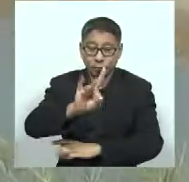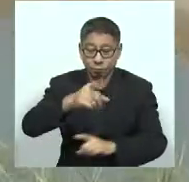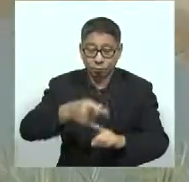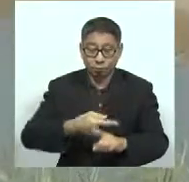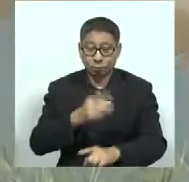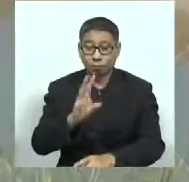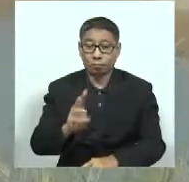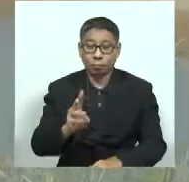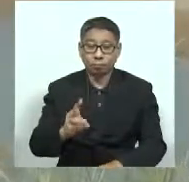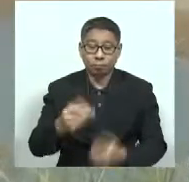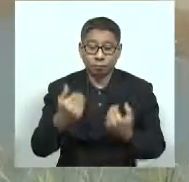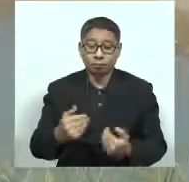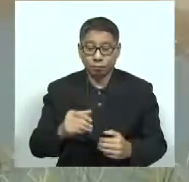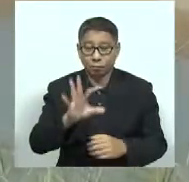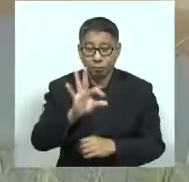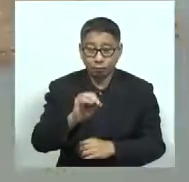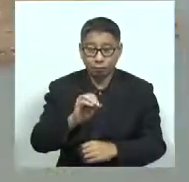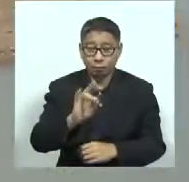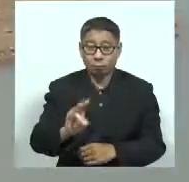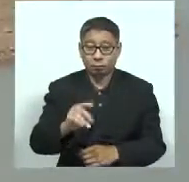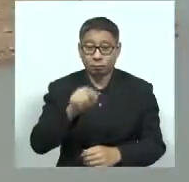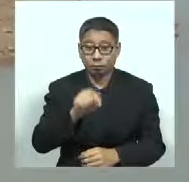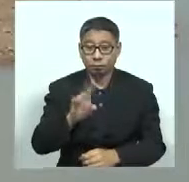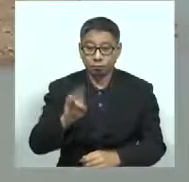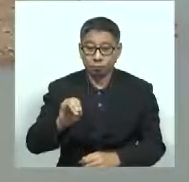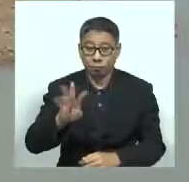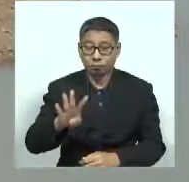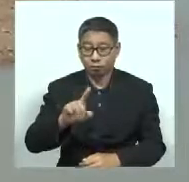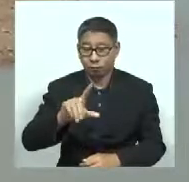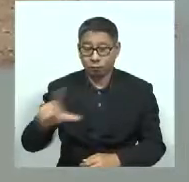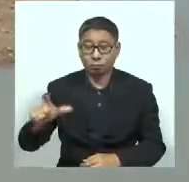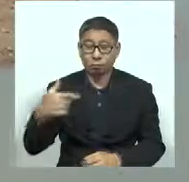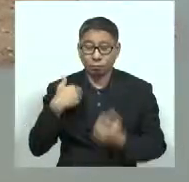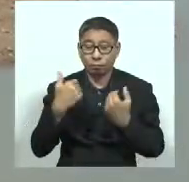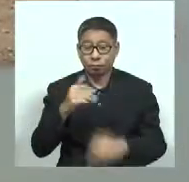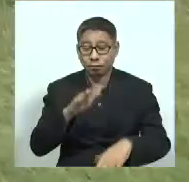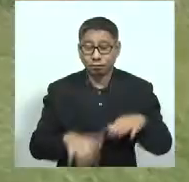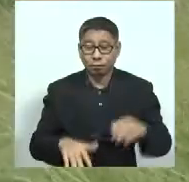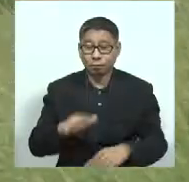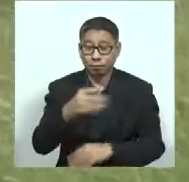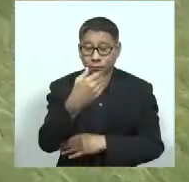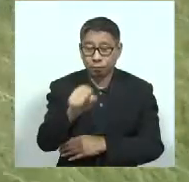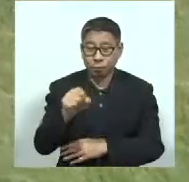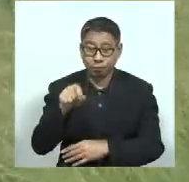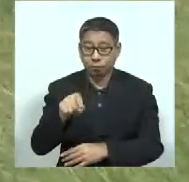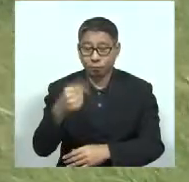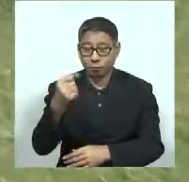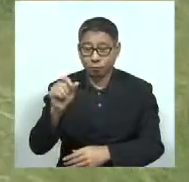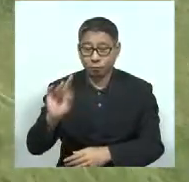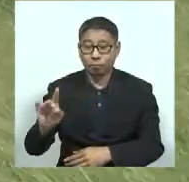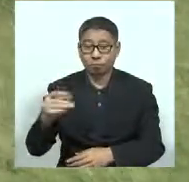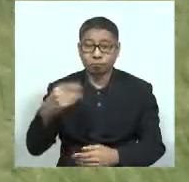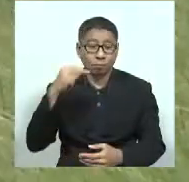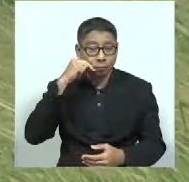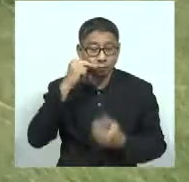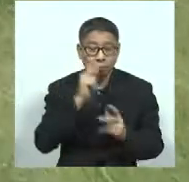ที่ผ่านมานะคะอยู่ที่ 97.74 ล้านลูกบาศก์เมตรหรือเพียงร้อยละ 10.18 จากป